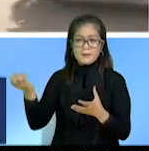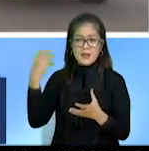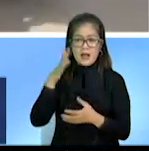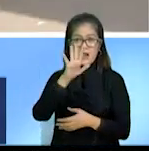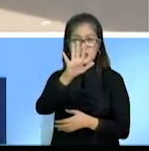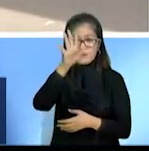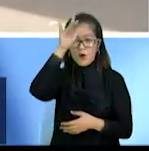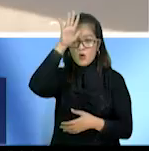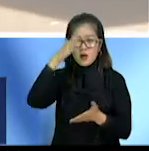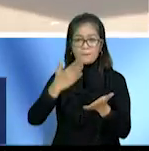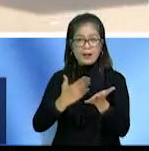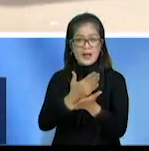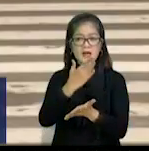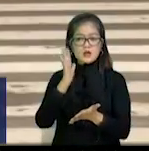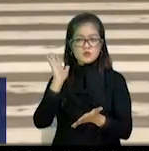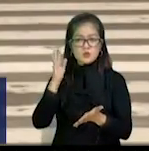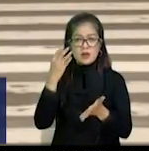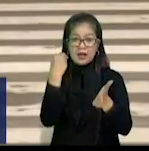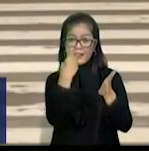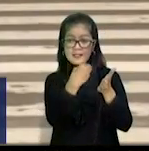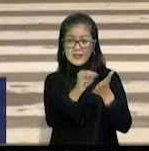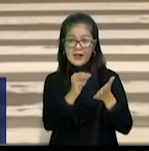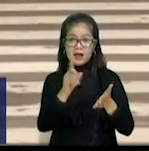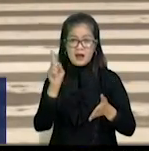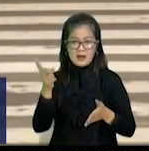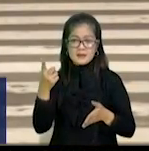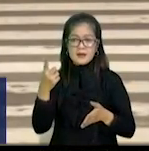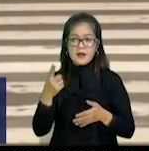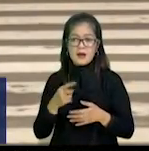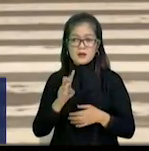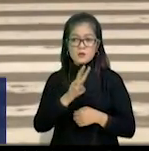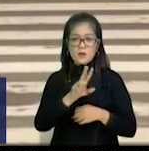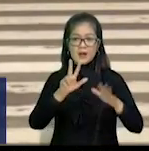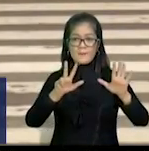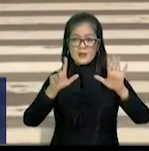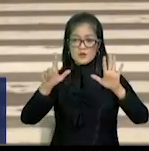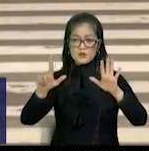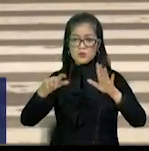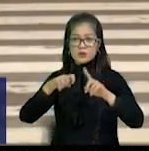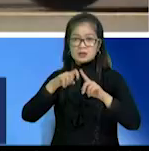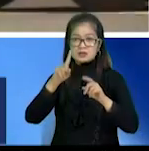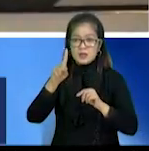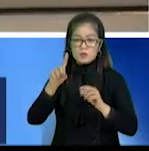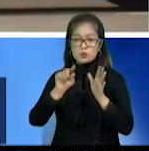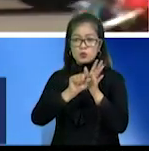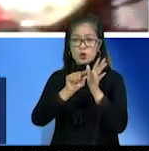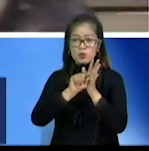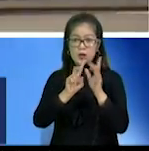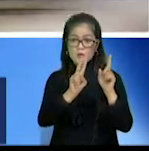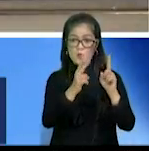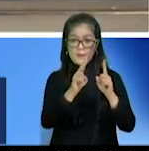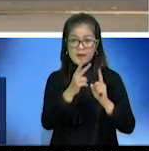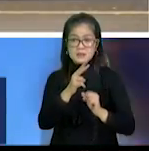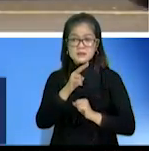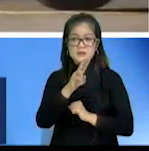ini dan penilangan ini mengacu pada pasal 287 ayat 1 undang-undang Nomor 12 Tahun 2009